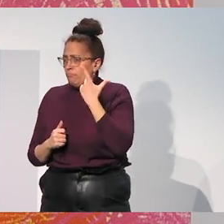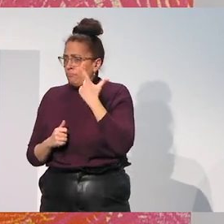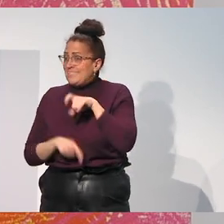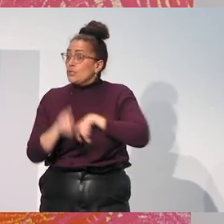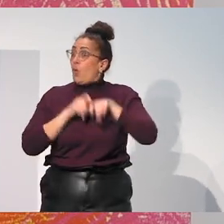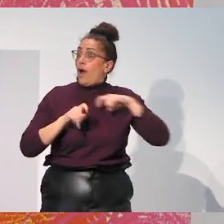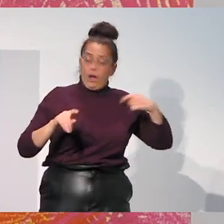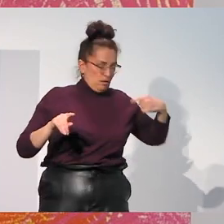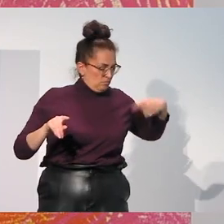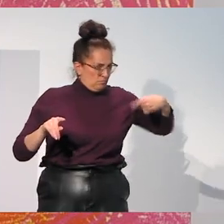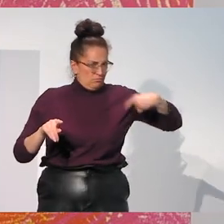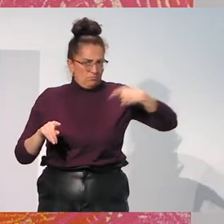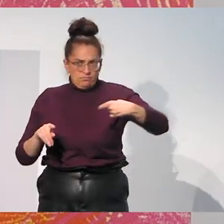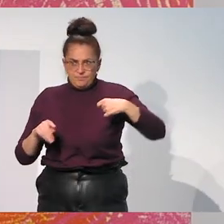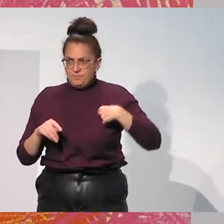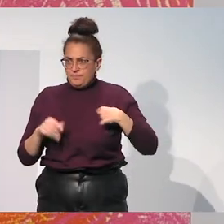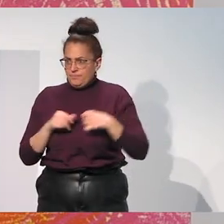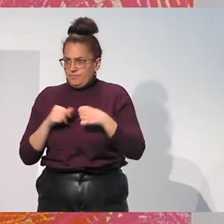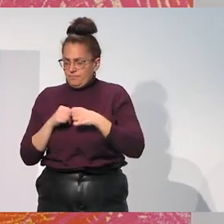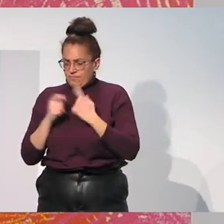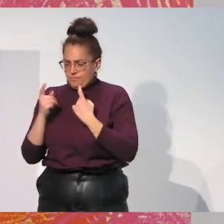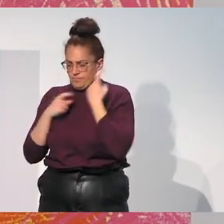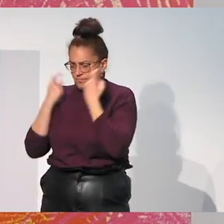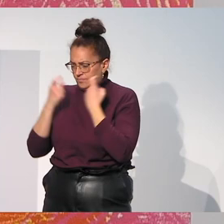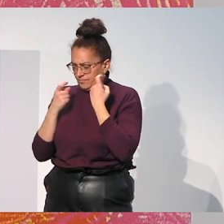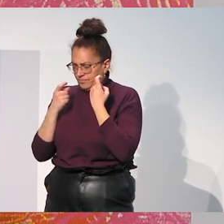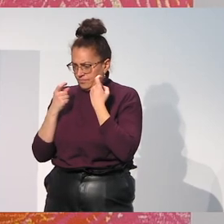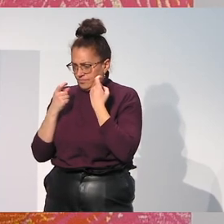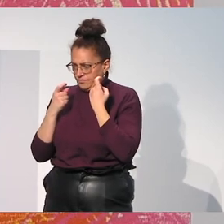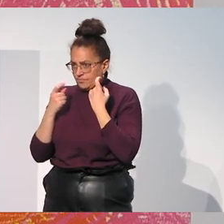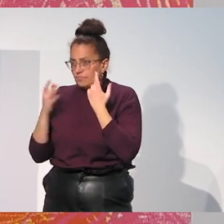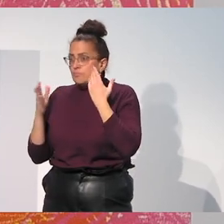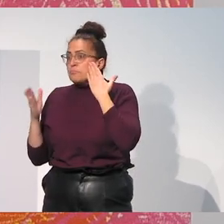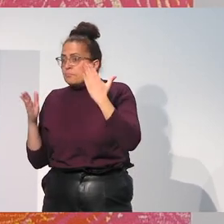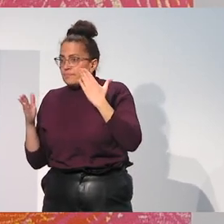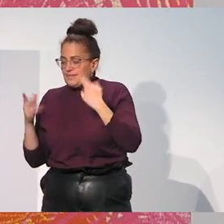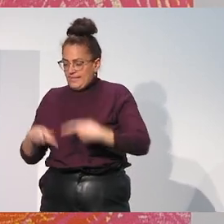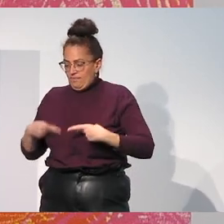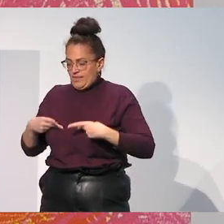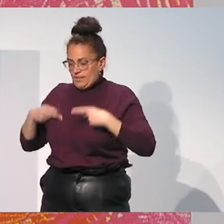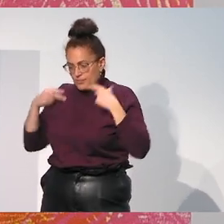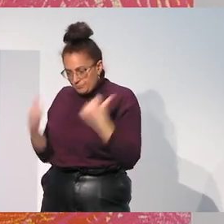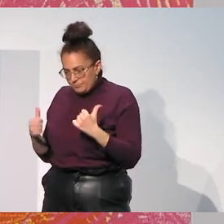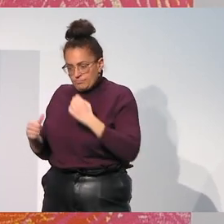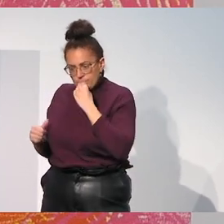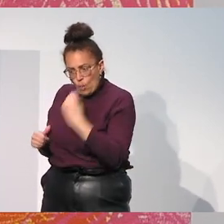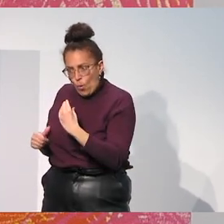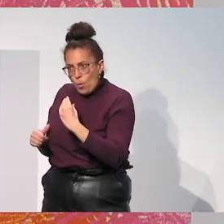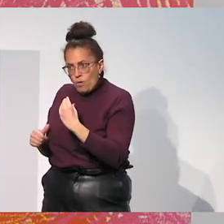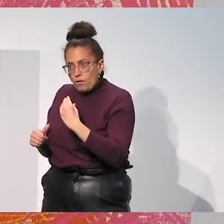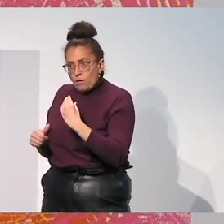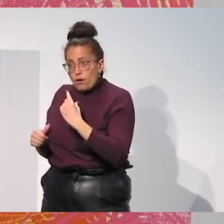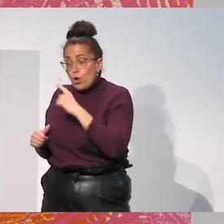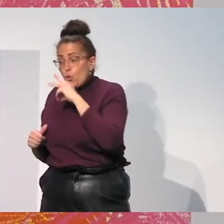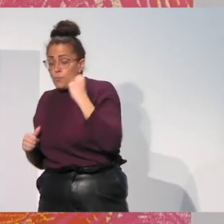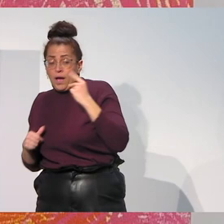de s'imaginer ce qu'est la vie bonne, en fait, il ne peut pas l'imaginer indépendamment de certaines conditions environnementales.